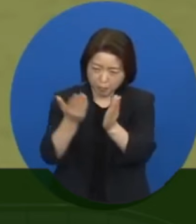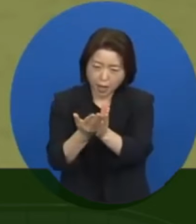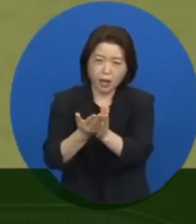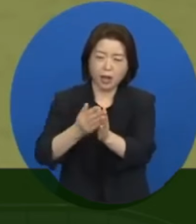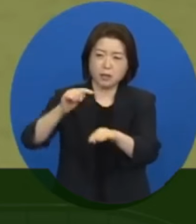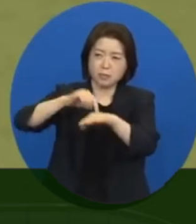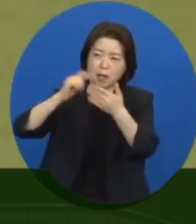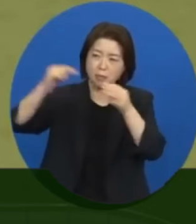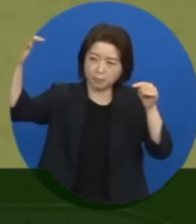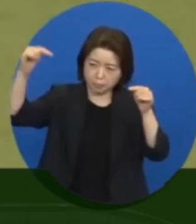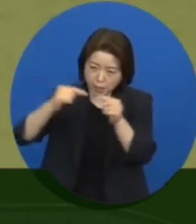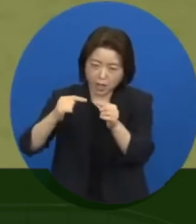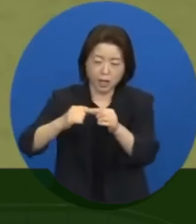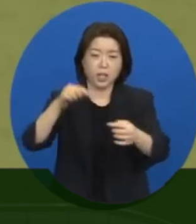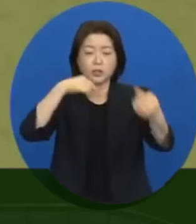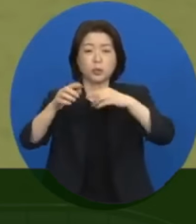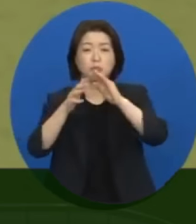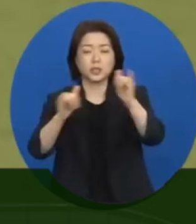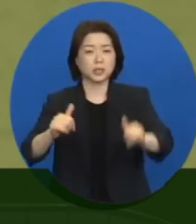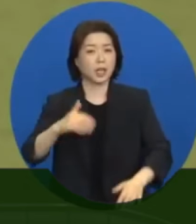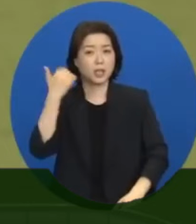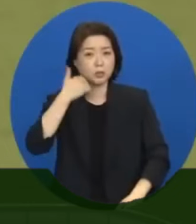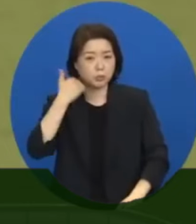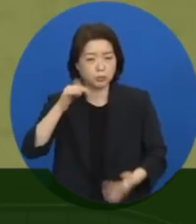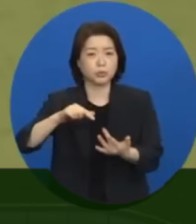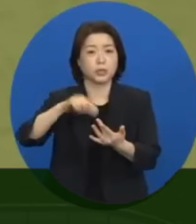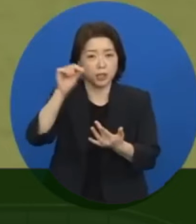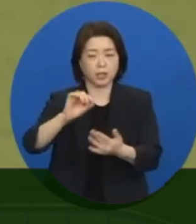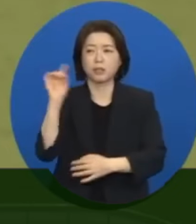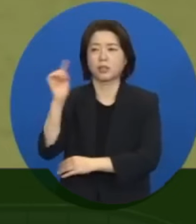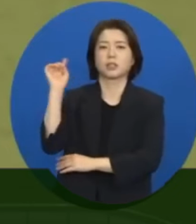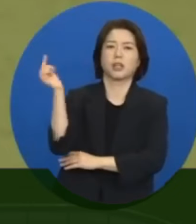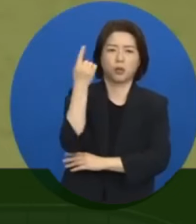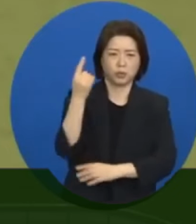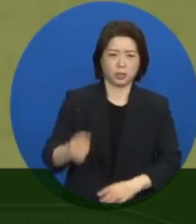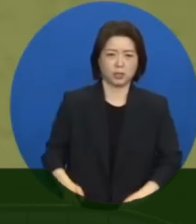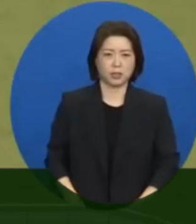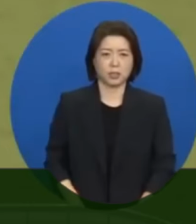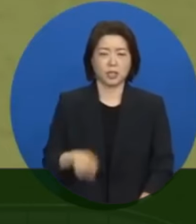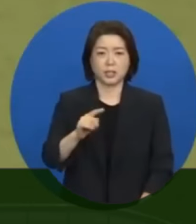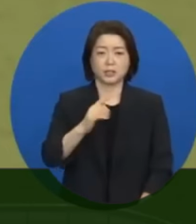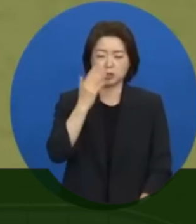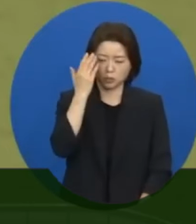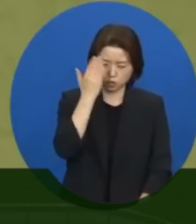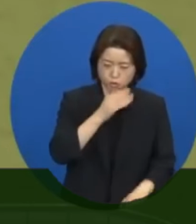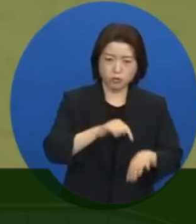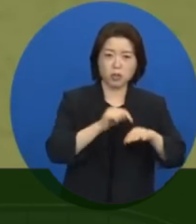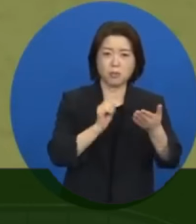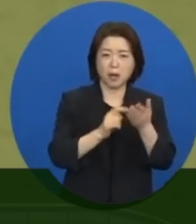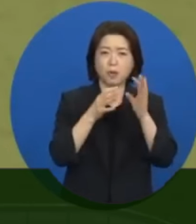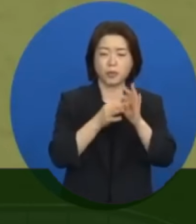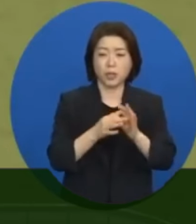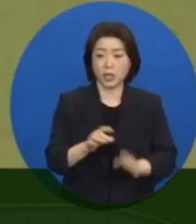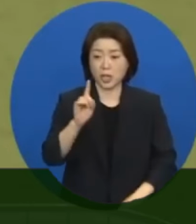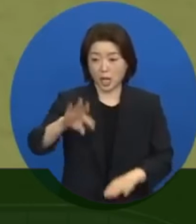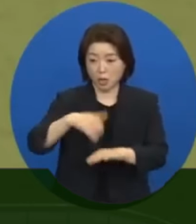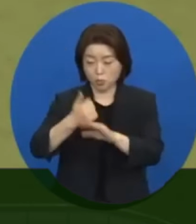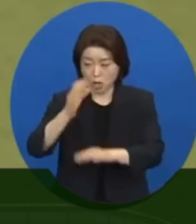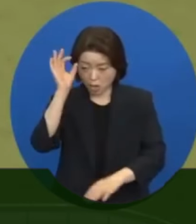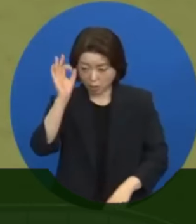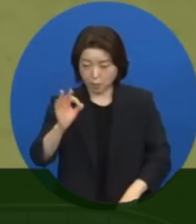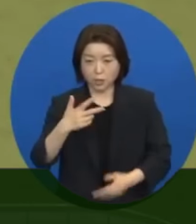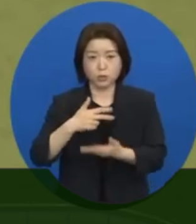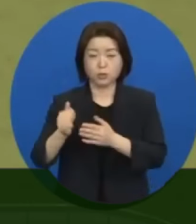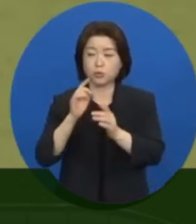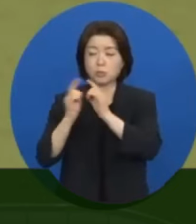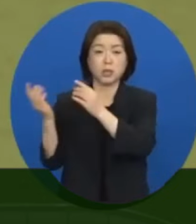통치할 사람으로 다윗을 택하셨다 그의 그 순종하는 마음을 통해 한 왕을 다라고 주님